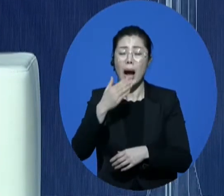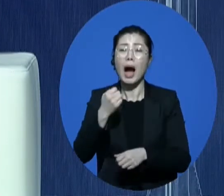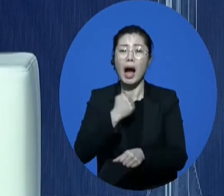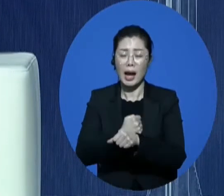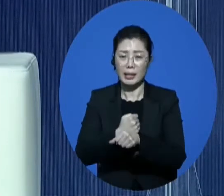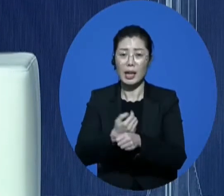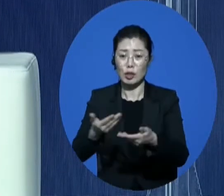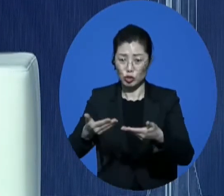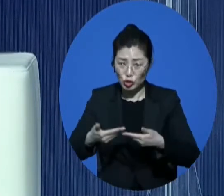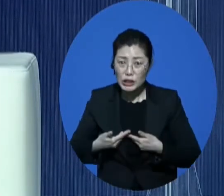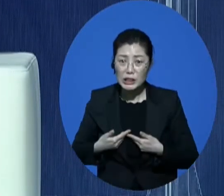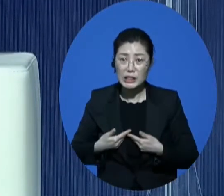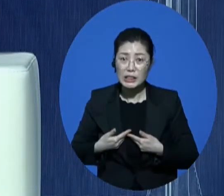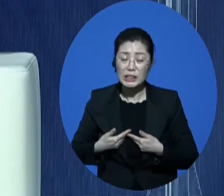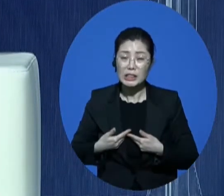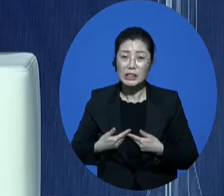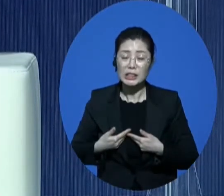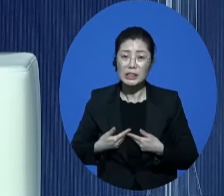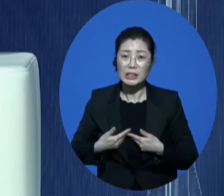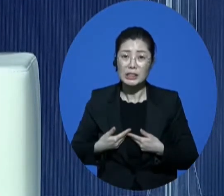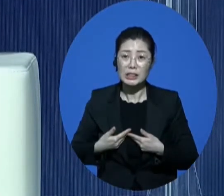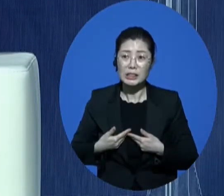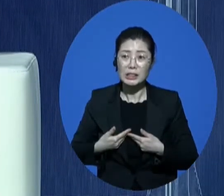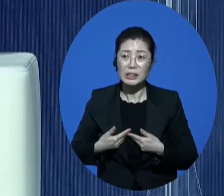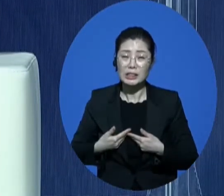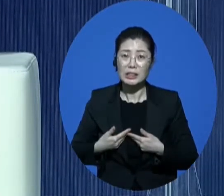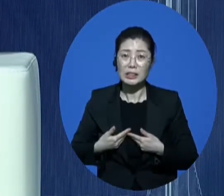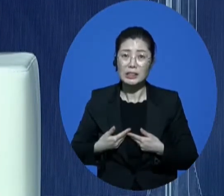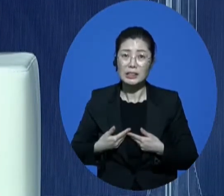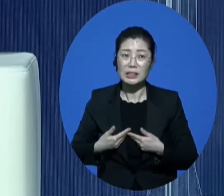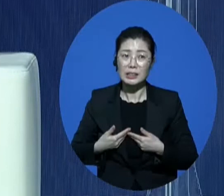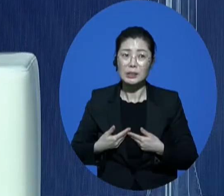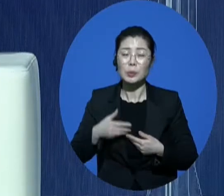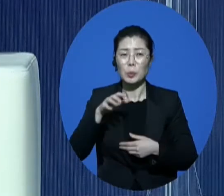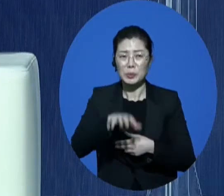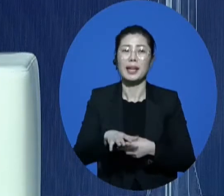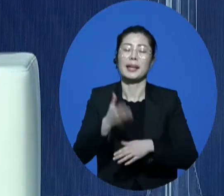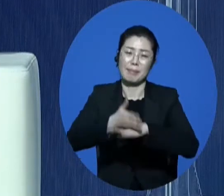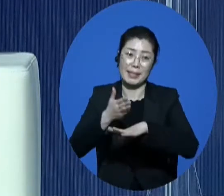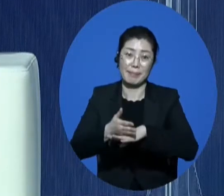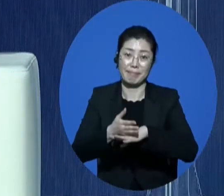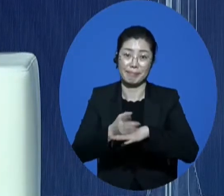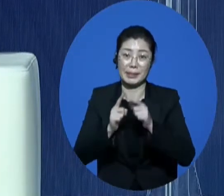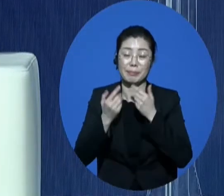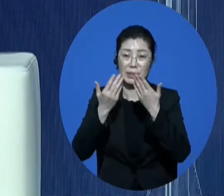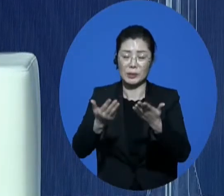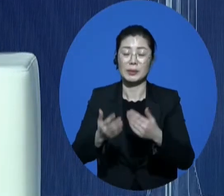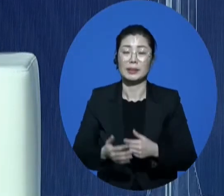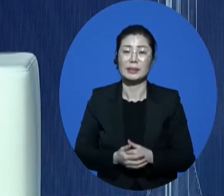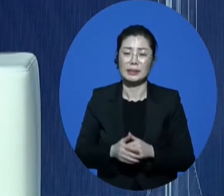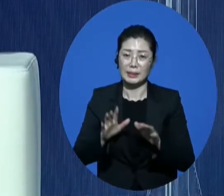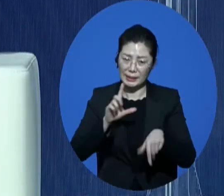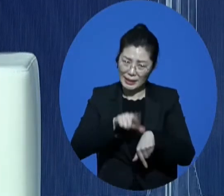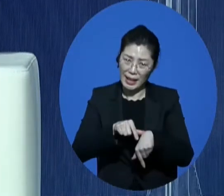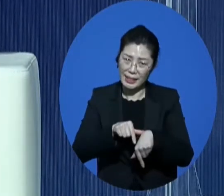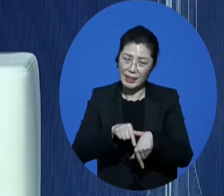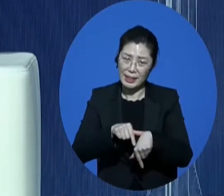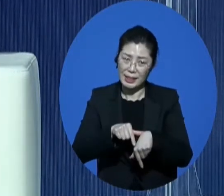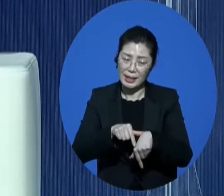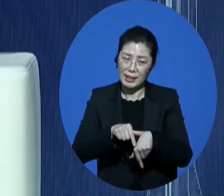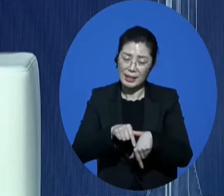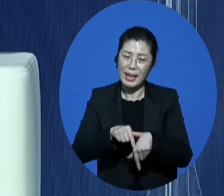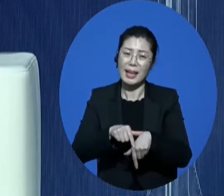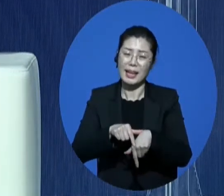기회를 준 강원도 KDF 주최 측에 너무 감사드리고요. 시간 안에 잘